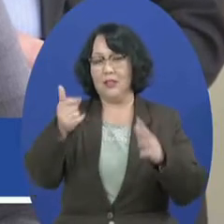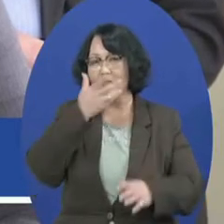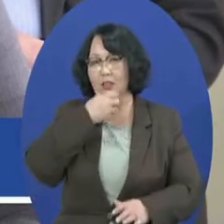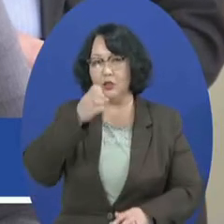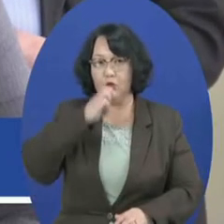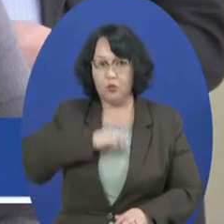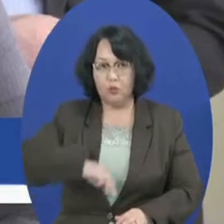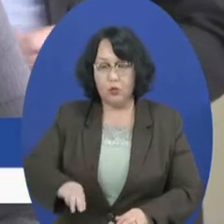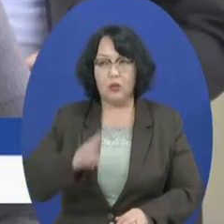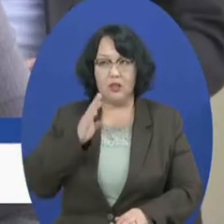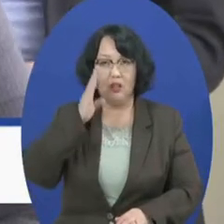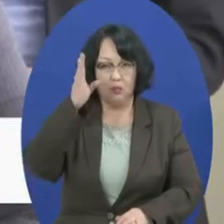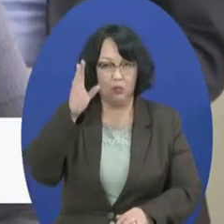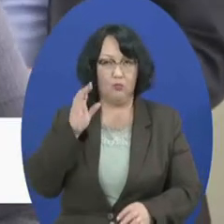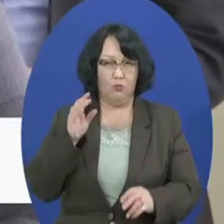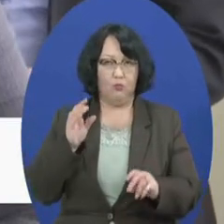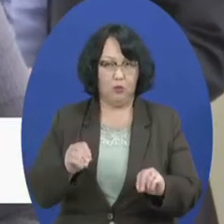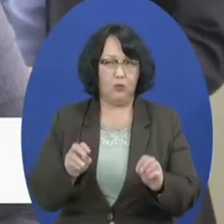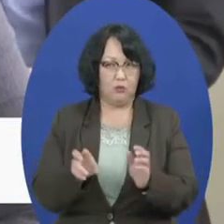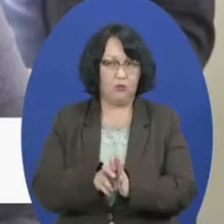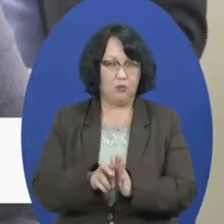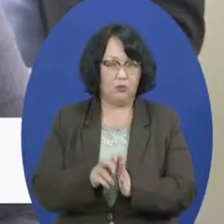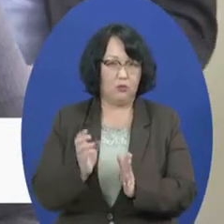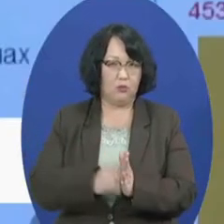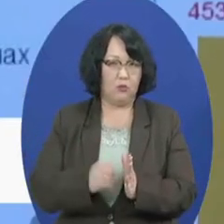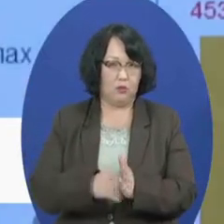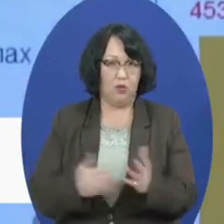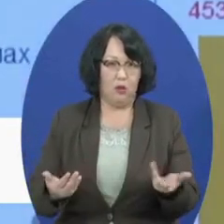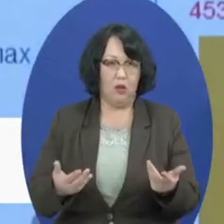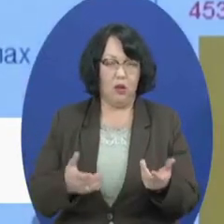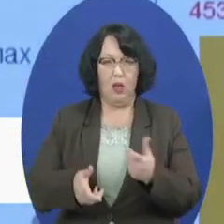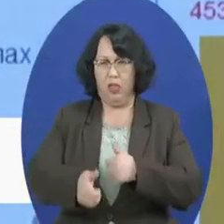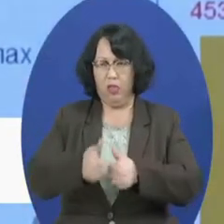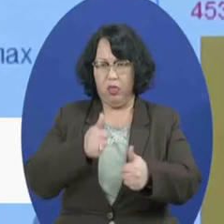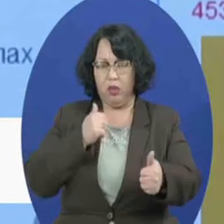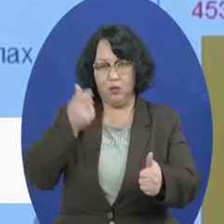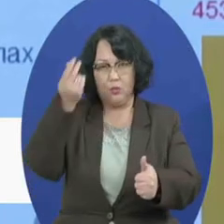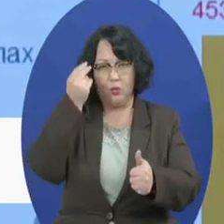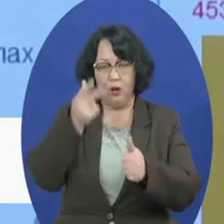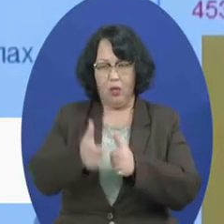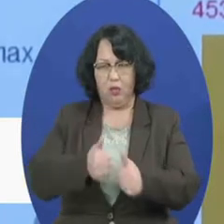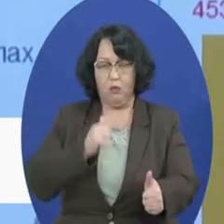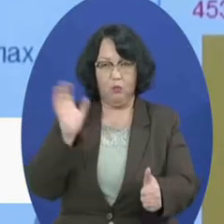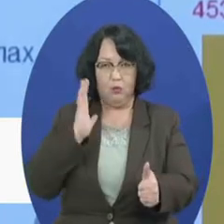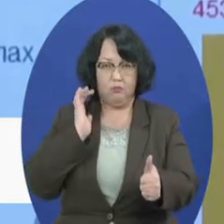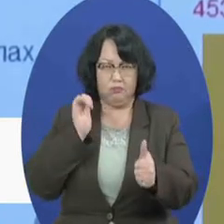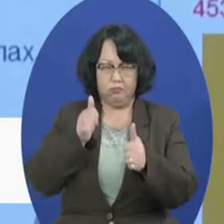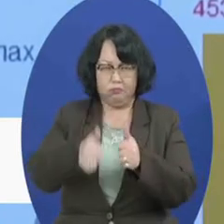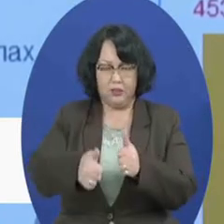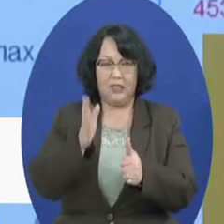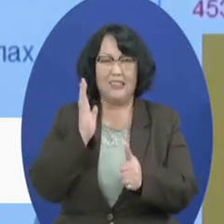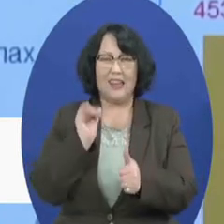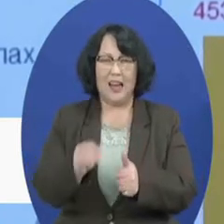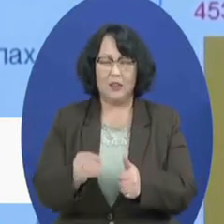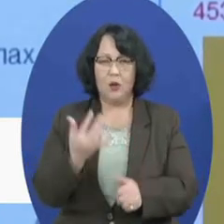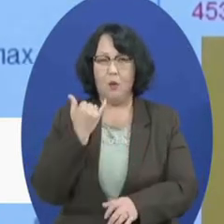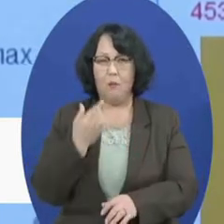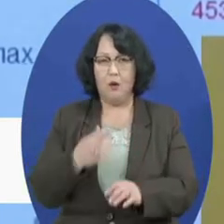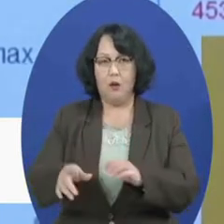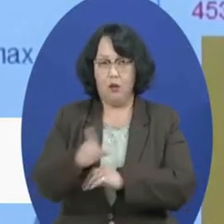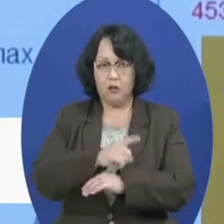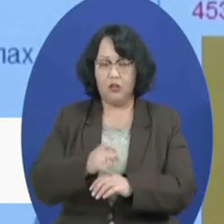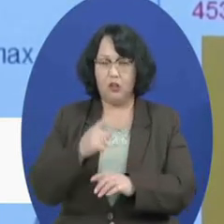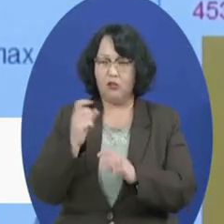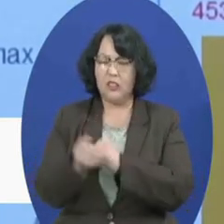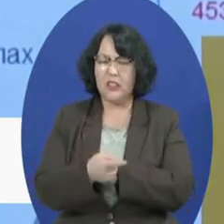хүүхдүүд. Тэгэхээр хэдүүлээ энэ алдсан нөхцөл боломжоо яаж богино хугацаанд нөхөх вэ? Юун дээр хэдүүлээ анхаарах вэ? Нийслэл хотын яг онцлог юу байв гэдэг